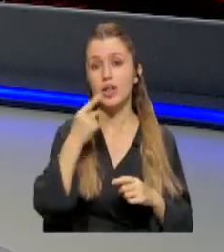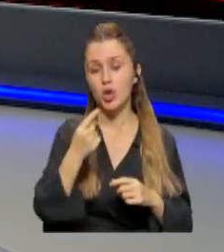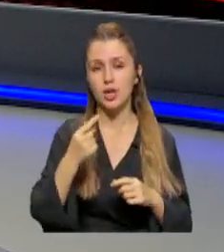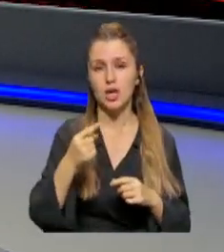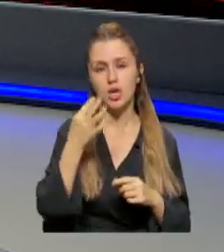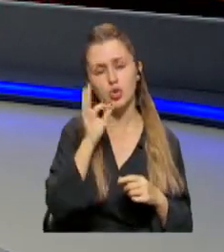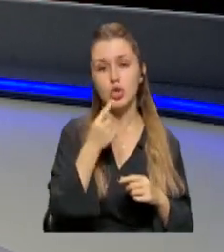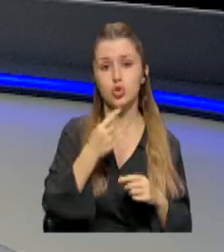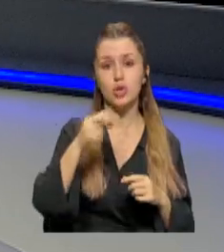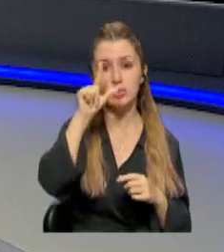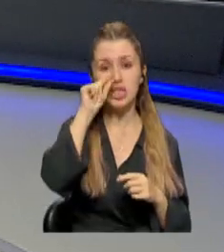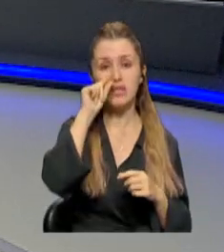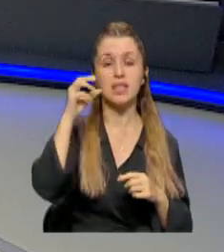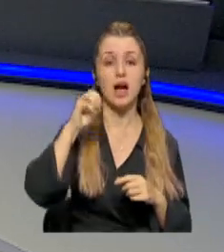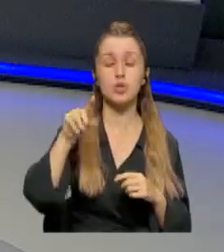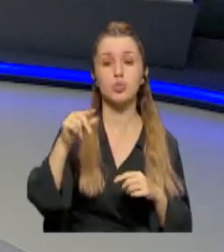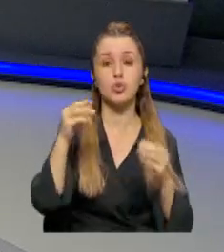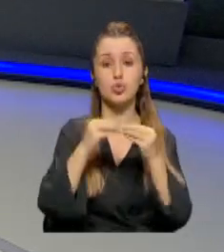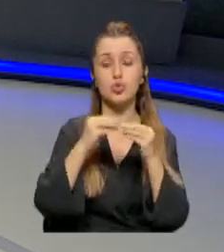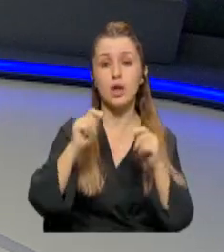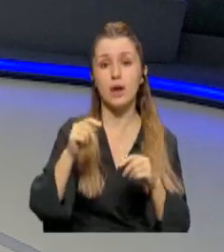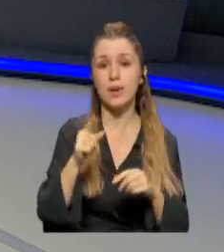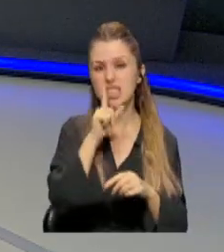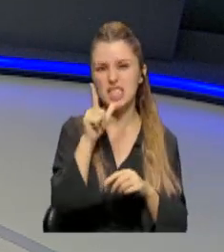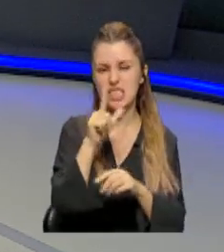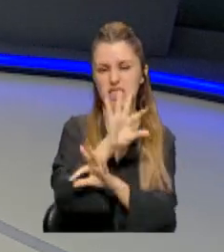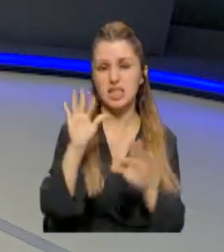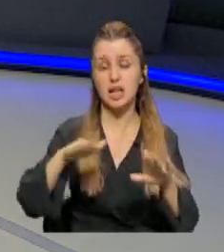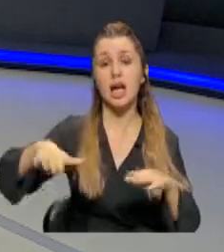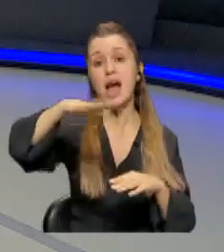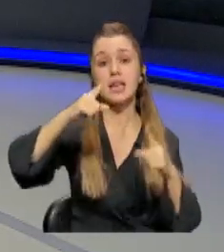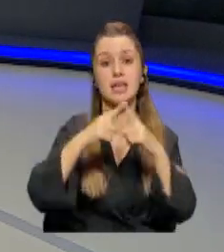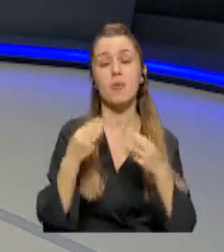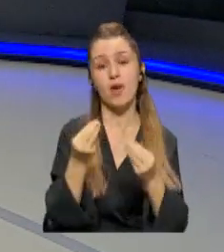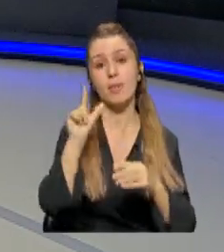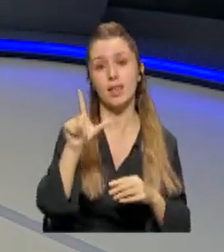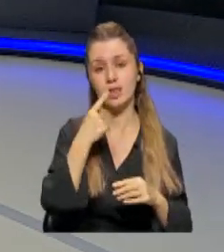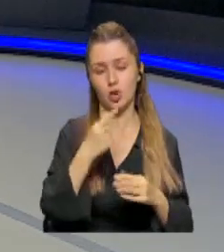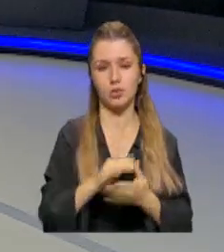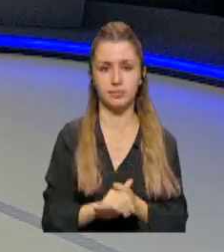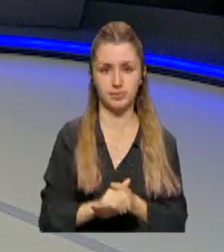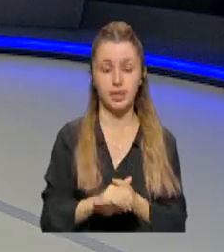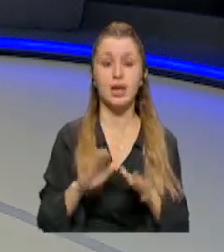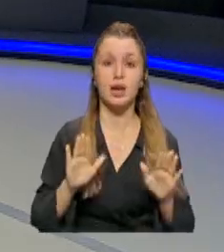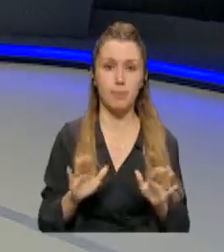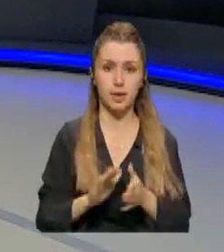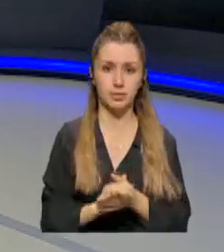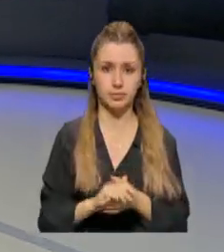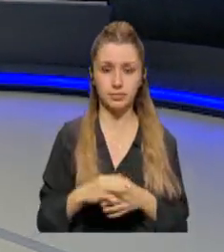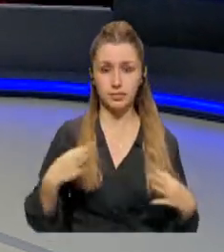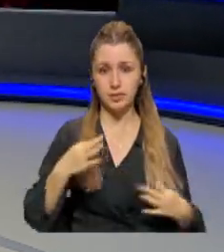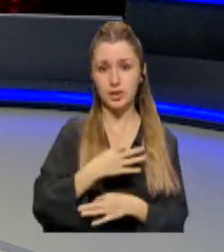şöyle söylemiş, tweet atmış. Bu suçu işleyen, göz yuman, sessiz kalan herkes hesap vermelidir diyor. Ama